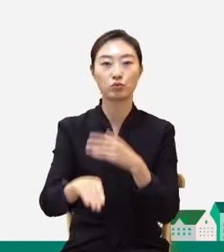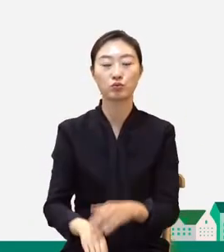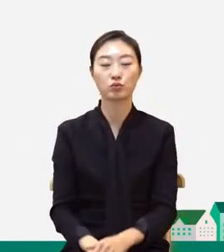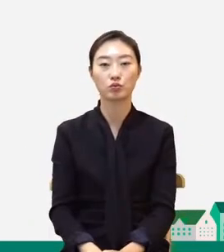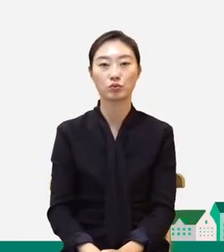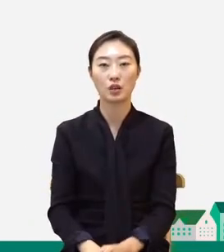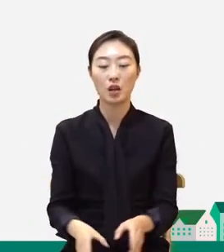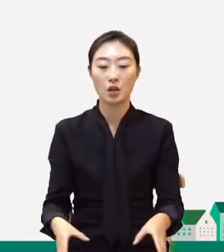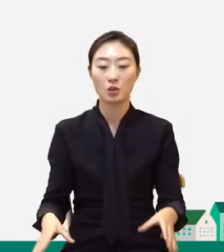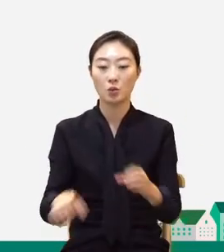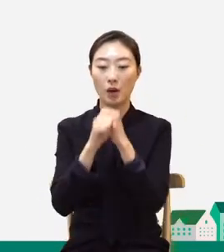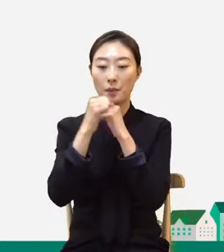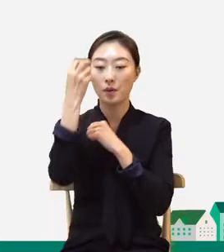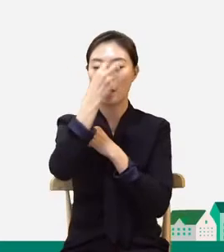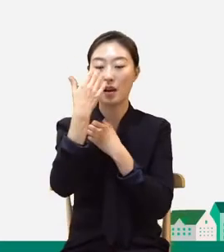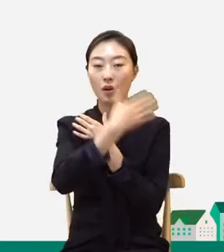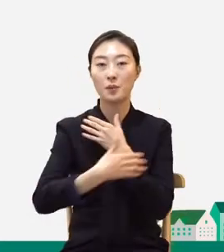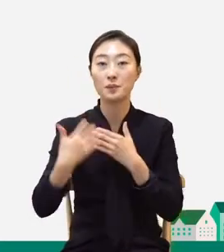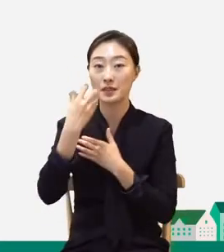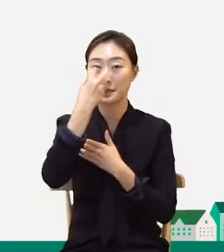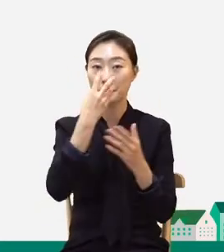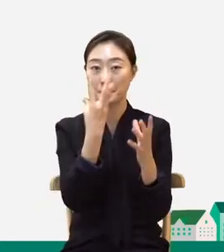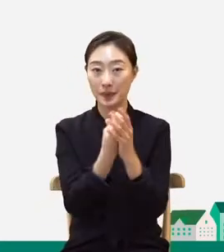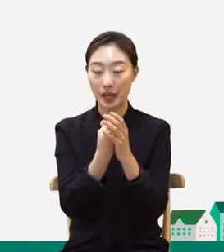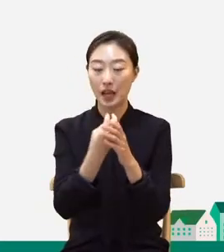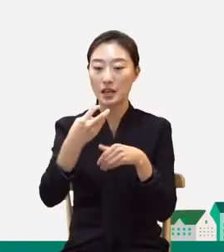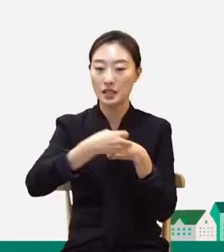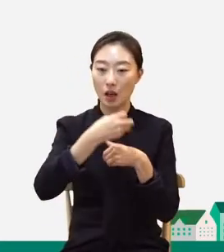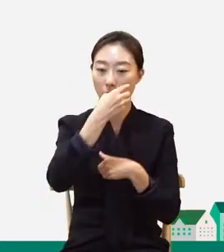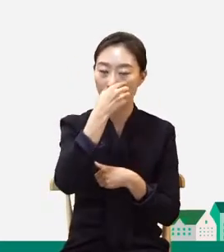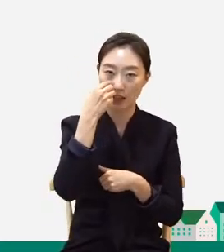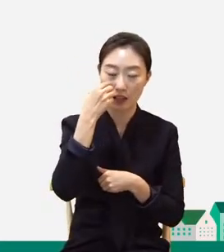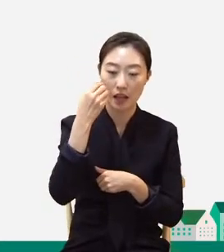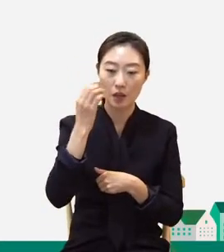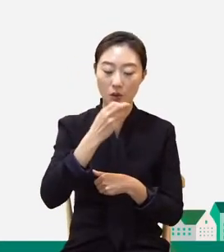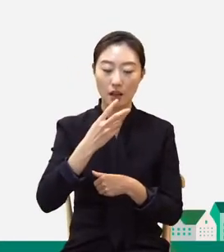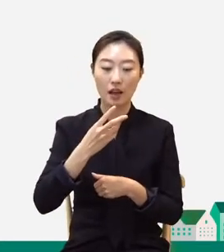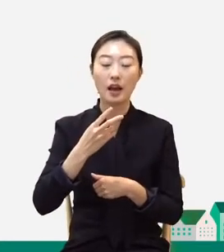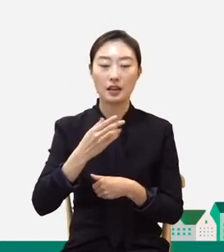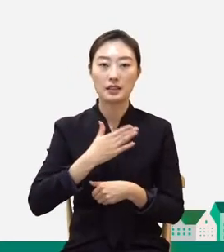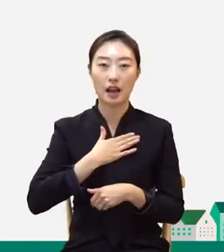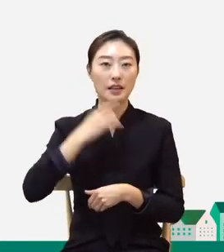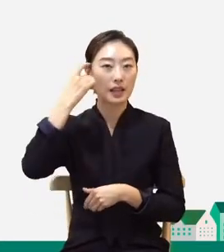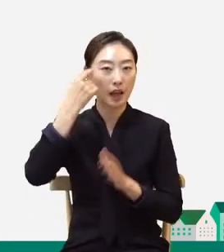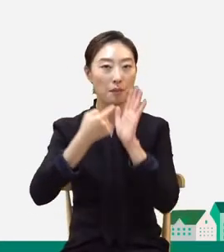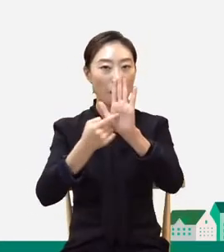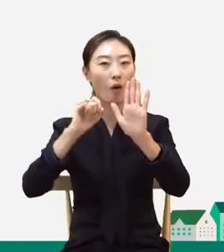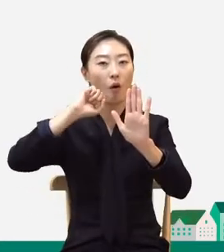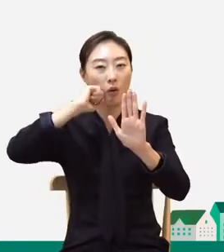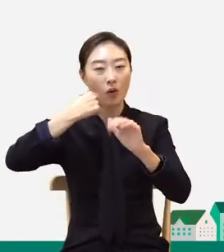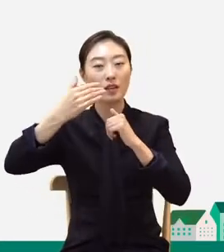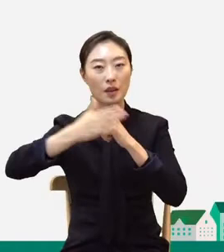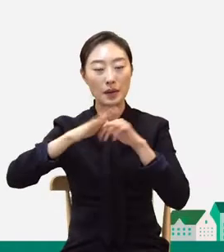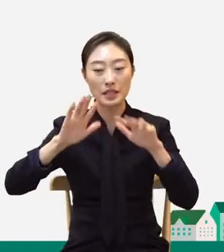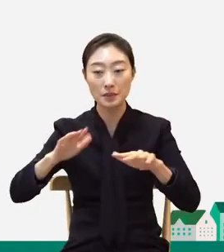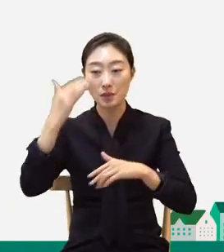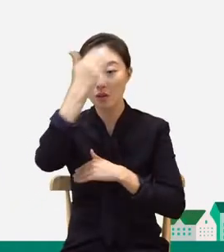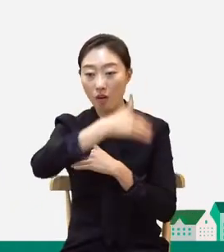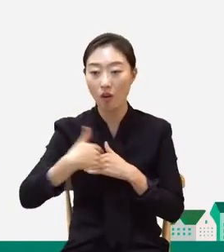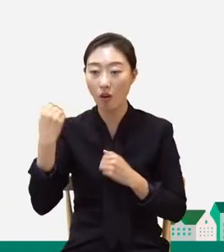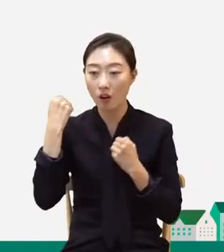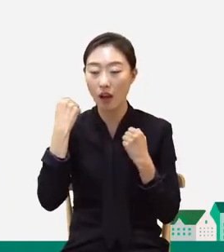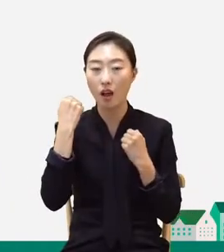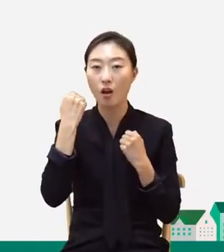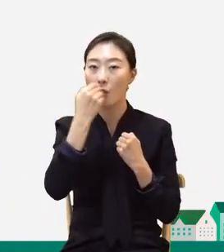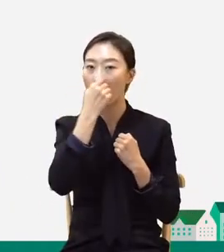이제 종합건강검진을 진행을 하였는데요. 의사 확인이나 자기 표현이 어렵다 보니까 건강 상황들을 저희가 바로 확인할 수 있는